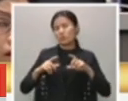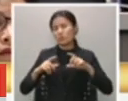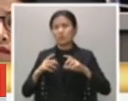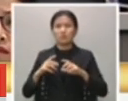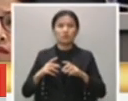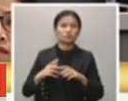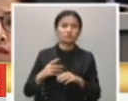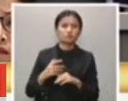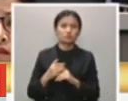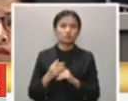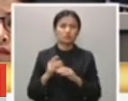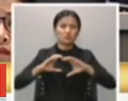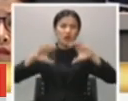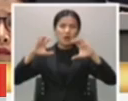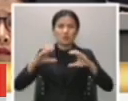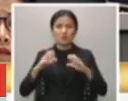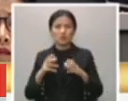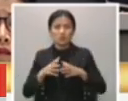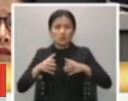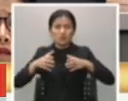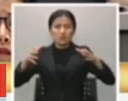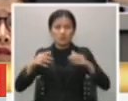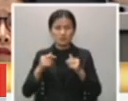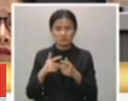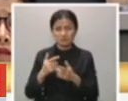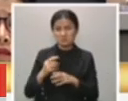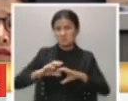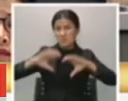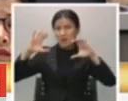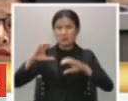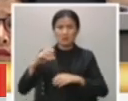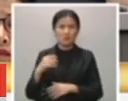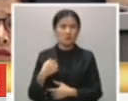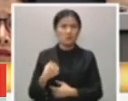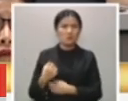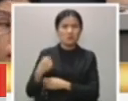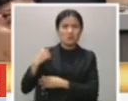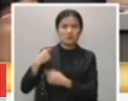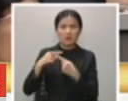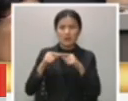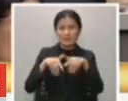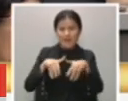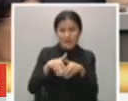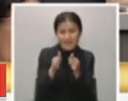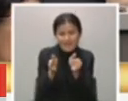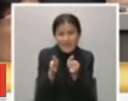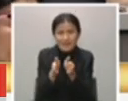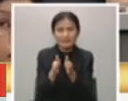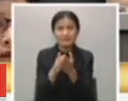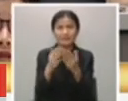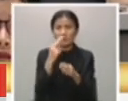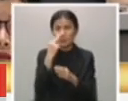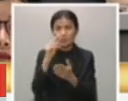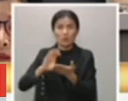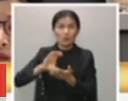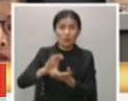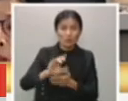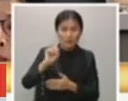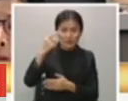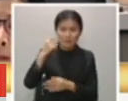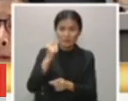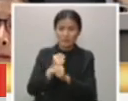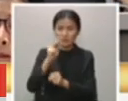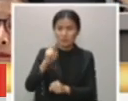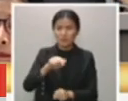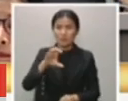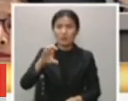รัฐบาลเนี่ยโตภาครัฐเนี่ยโตเอาโตเอาถ้าดูงบประมาณปีแรกที่ท่านทำปี